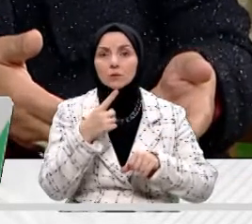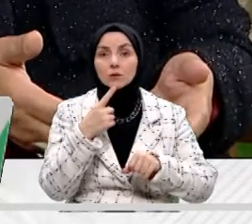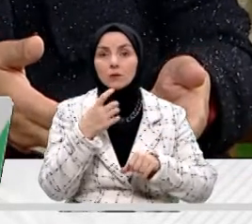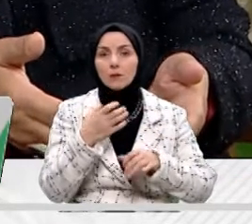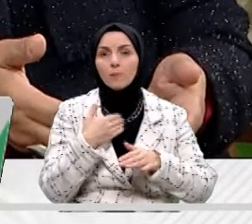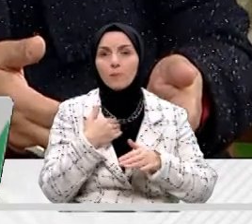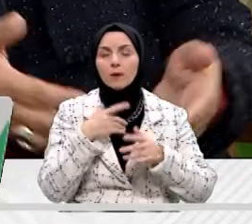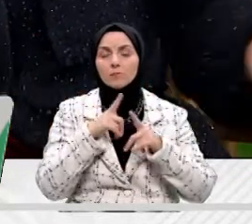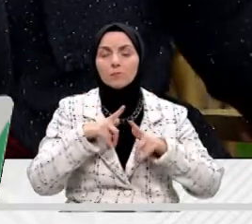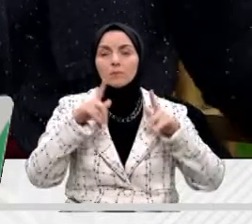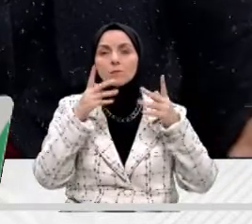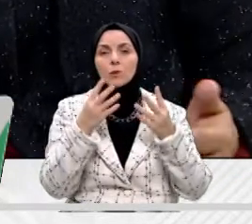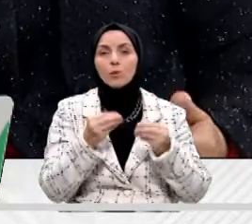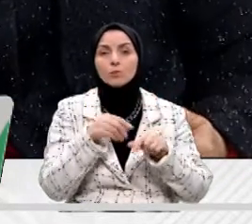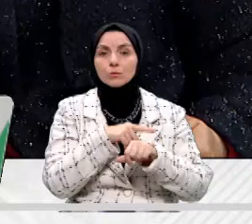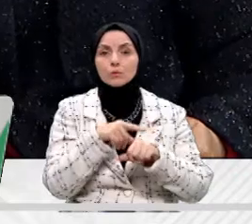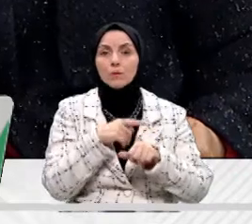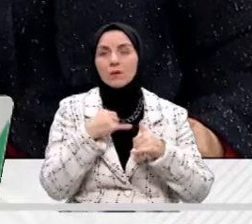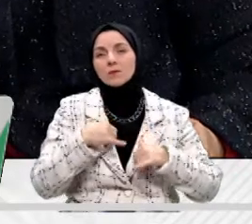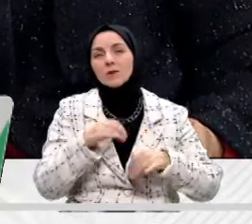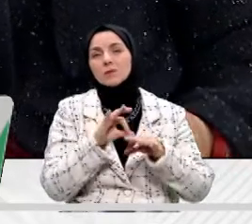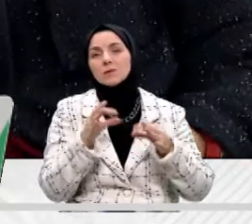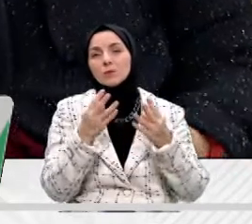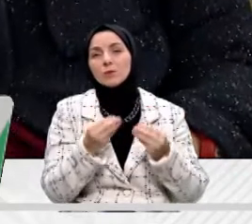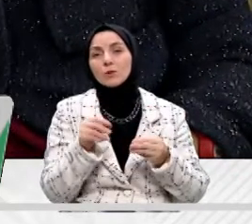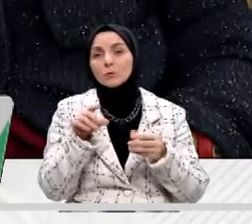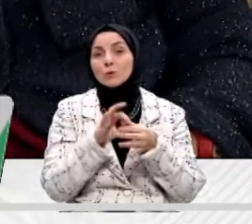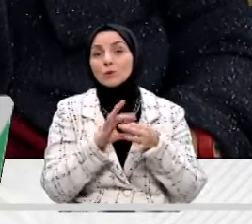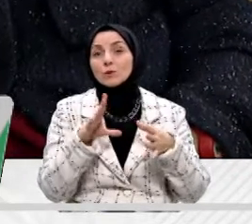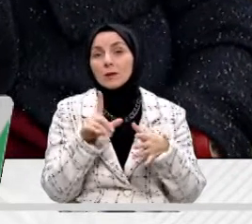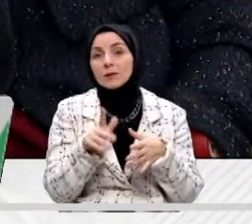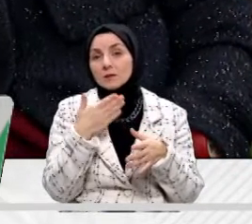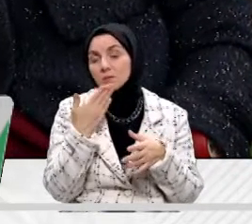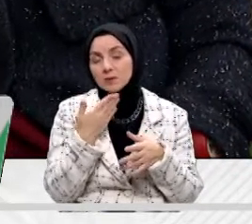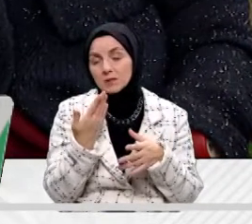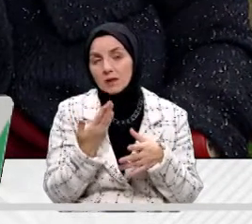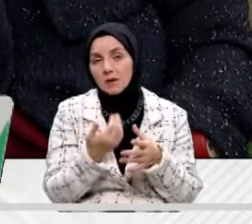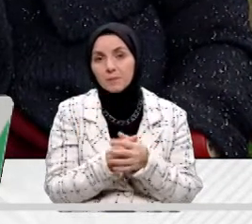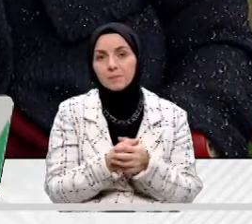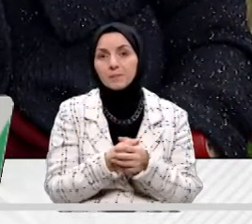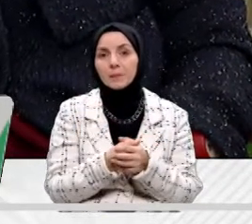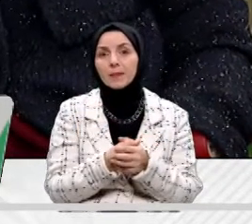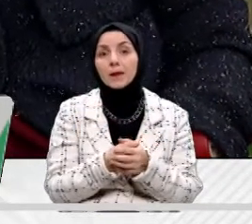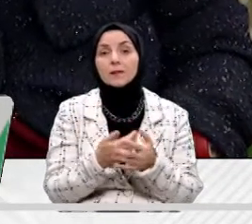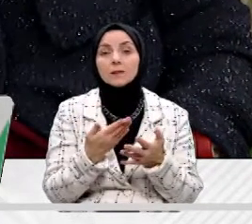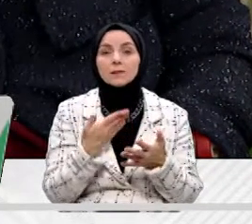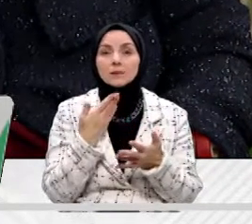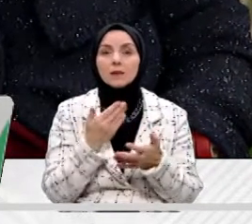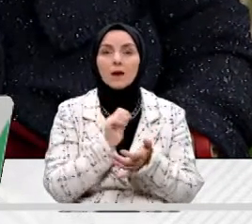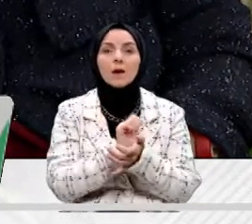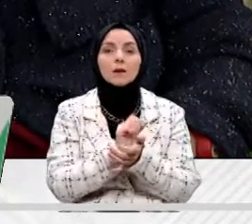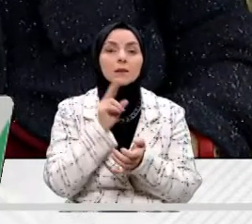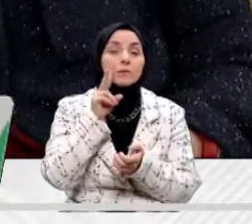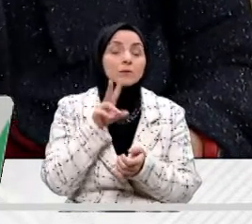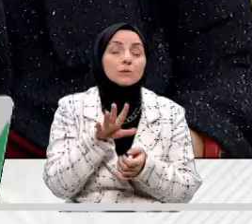sen toplumun içine gireceksin her yerde yüksek ses olacak Bunu çözmeyi niye öğrenmedin ya da işte Ben şu kadar ailemi görmezsem rahatsızlık